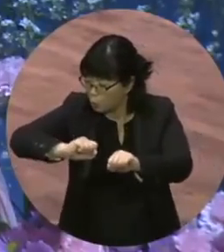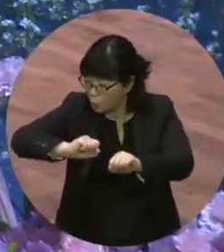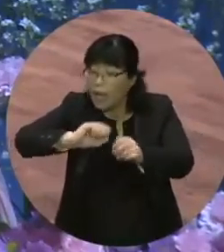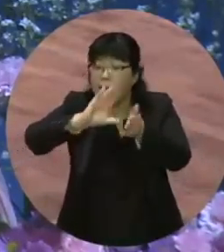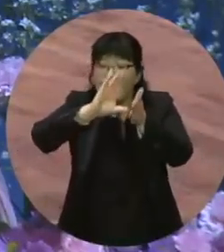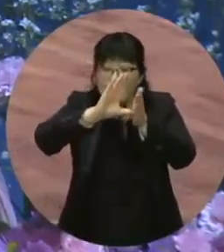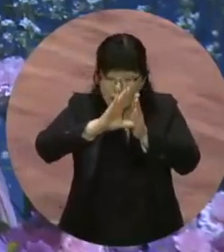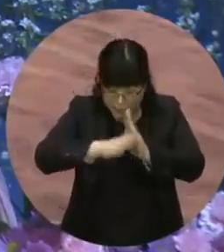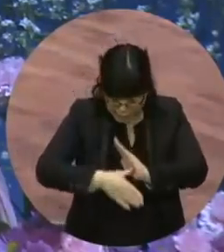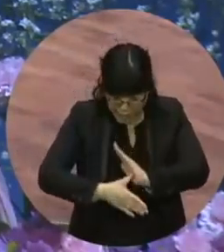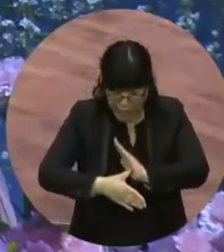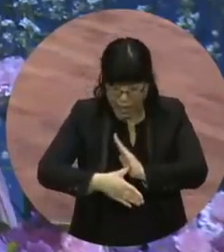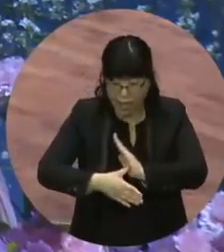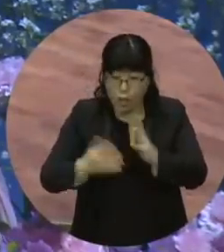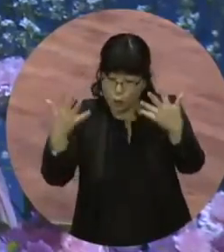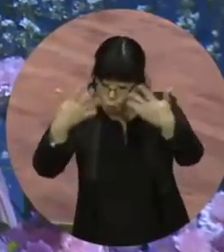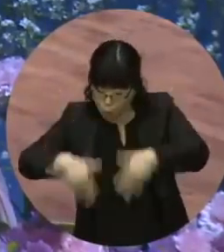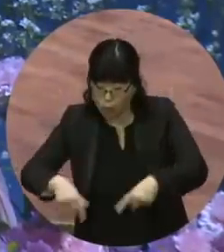세 가지.